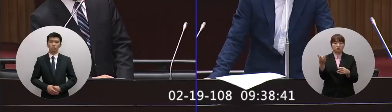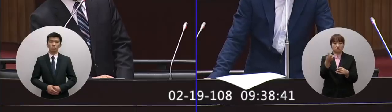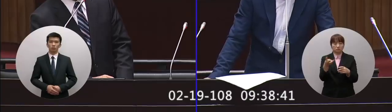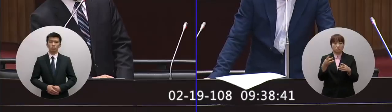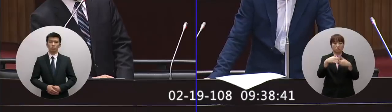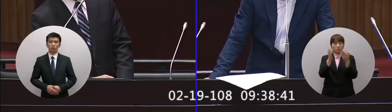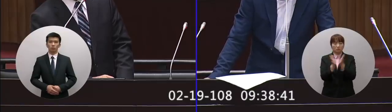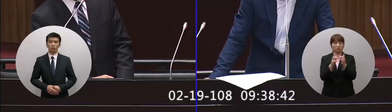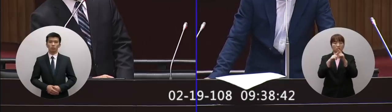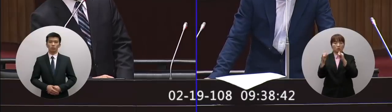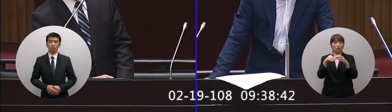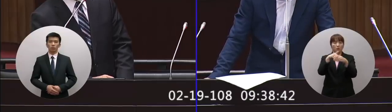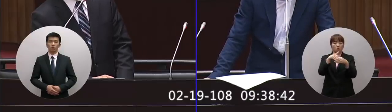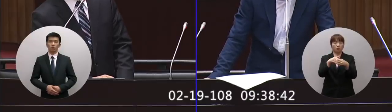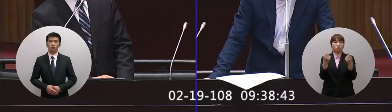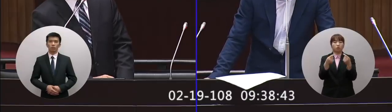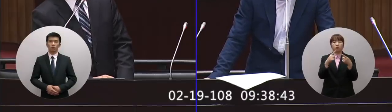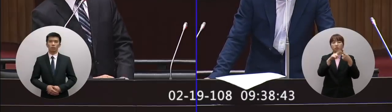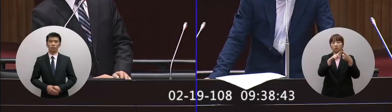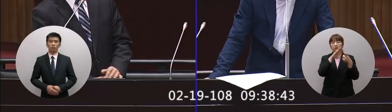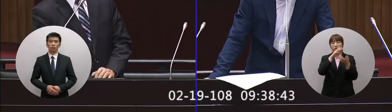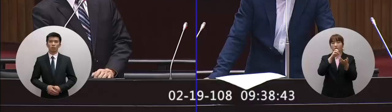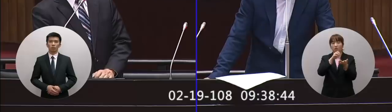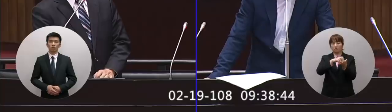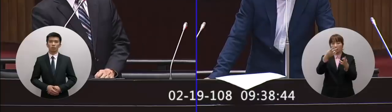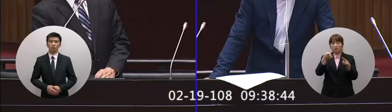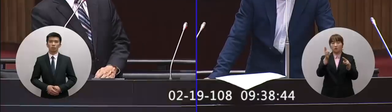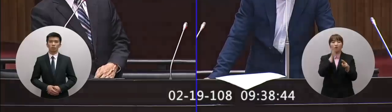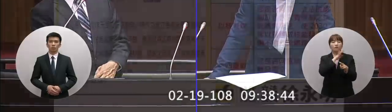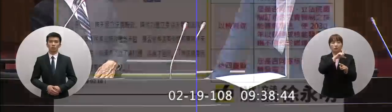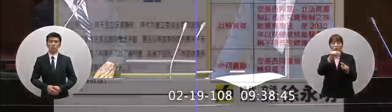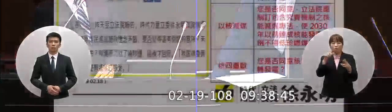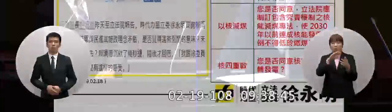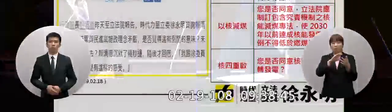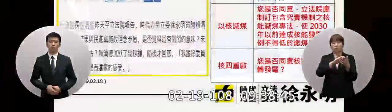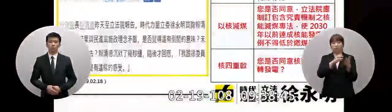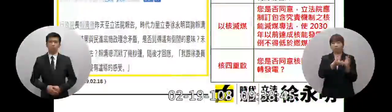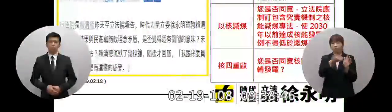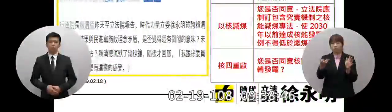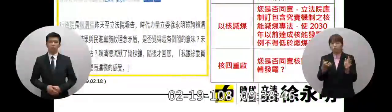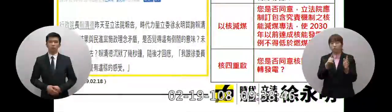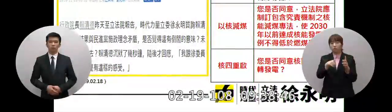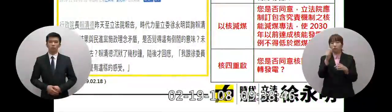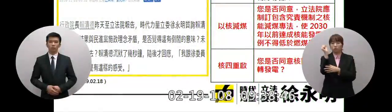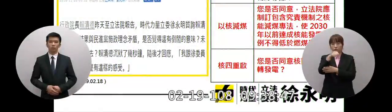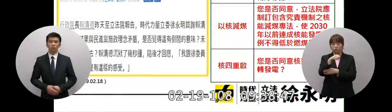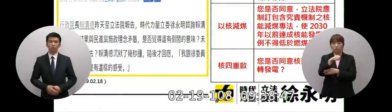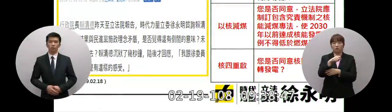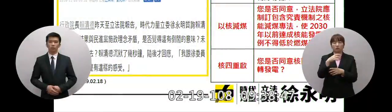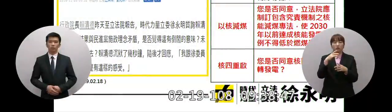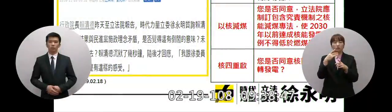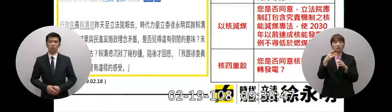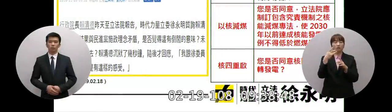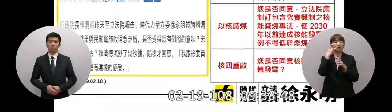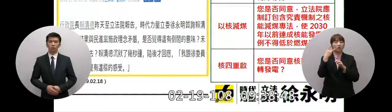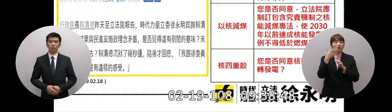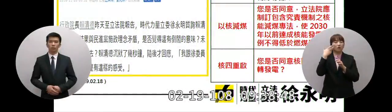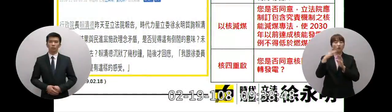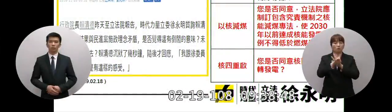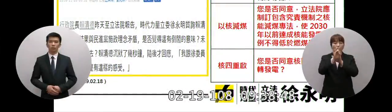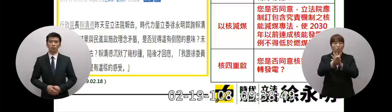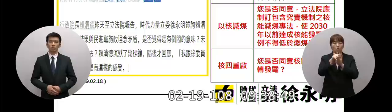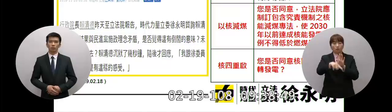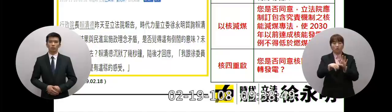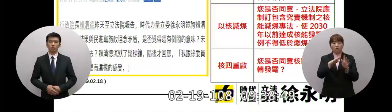会变成人民要投的题目。第一个是核废迁出兰屿，好，是否同意这个兰屿储存的低阶